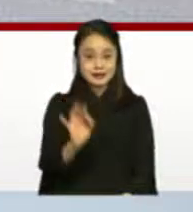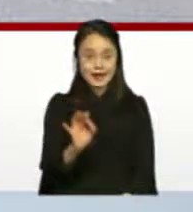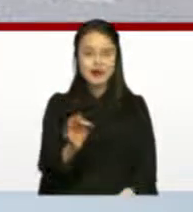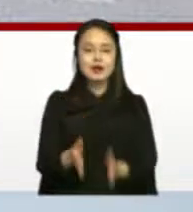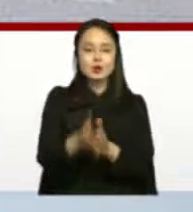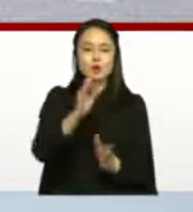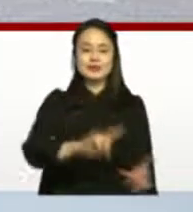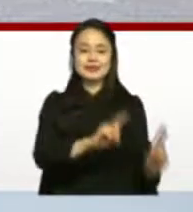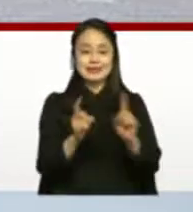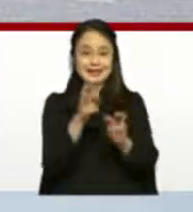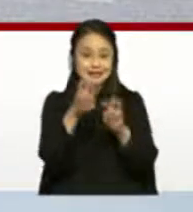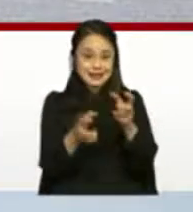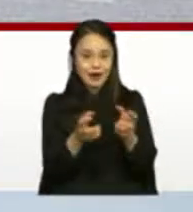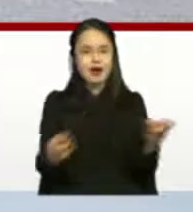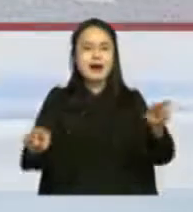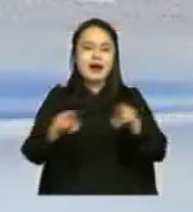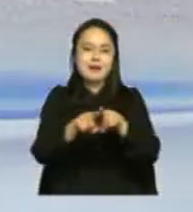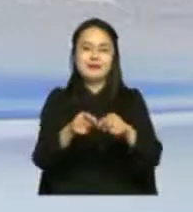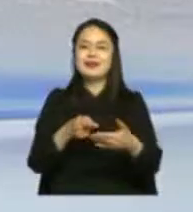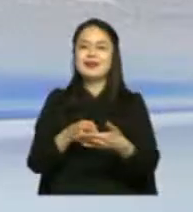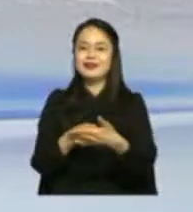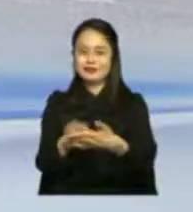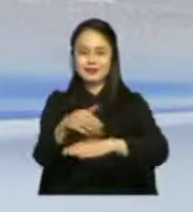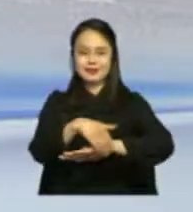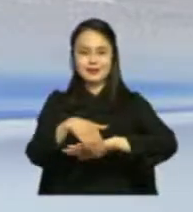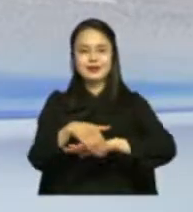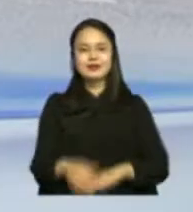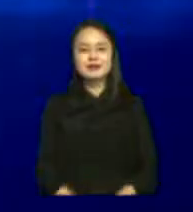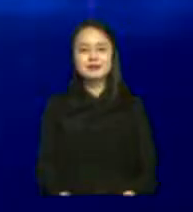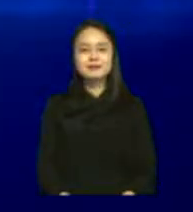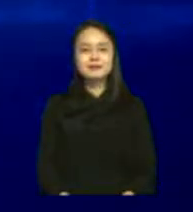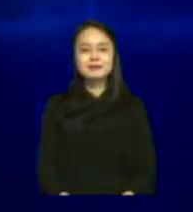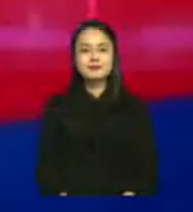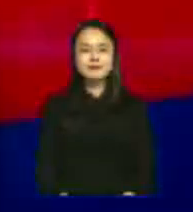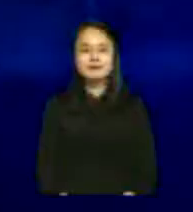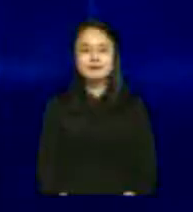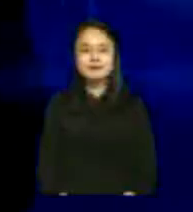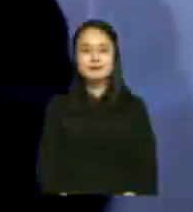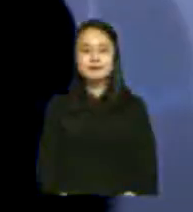복합적인 역할도 수행할 전망입니다. 보도에 조성협 기자입니다.